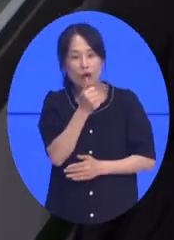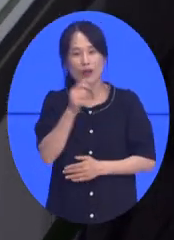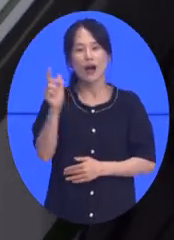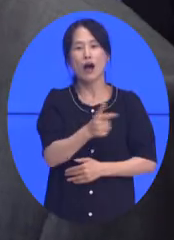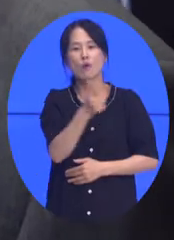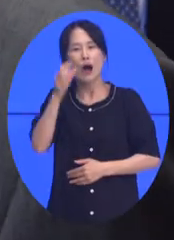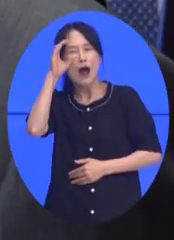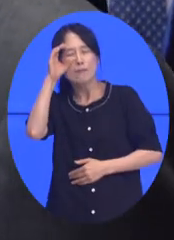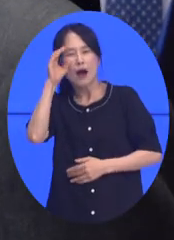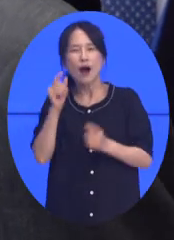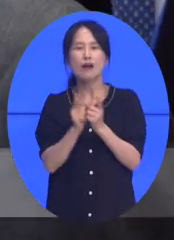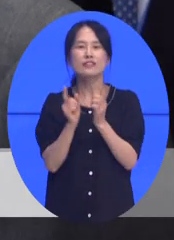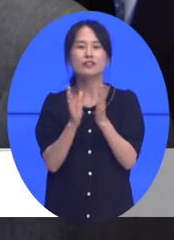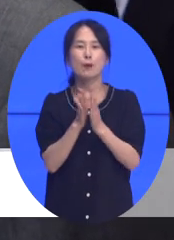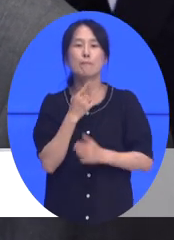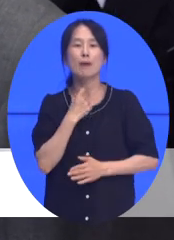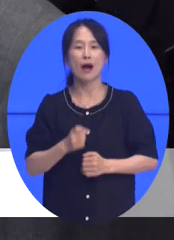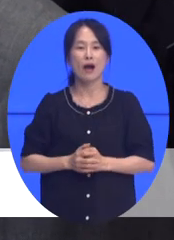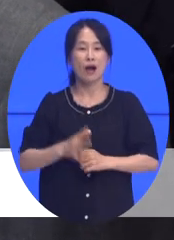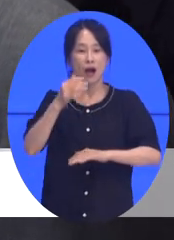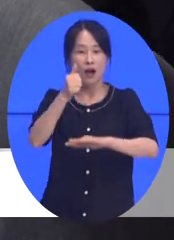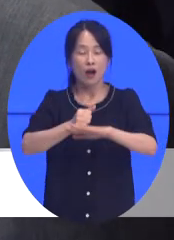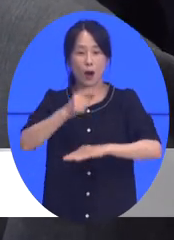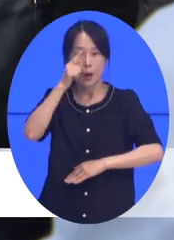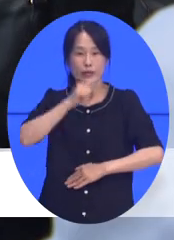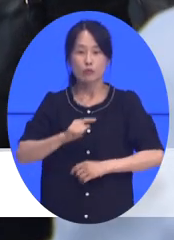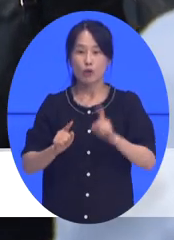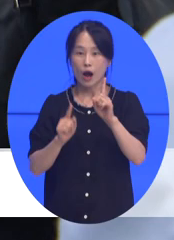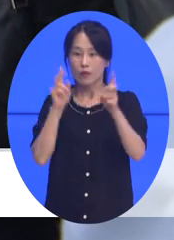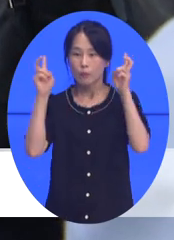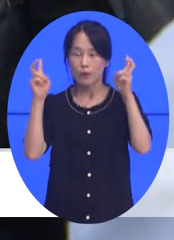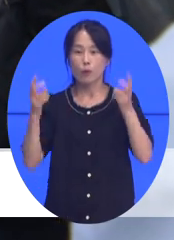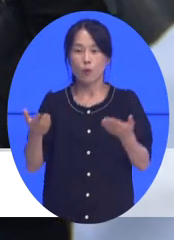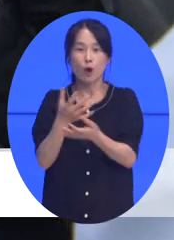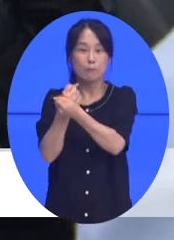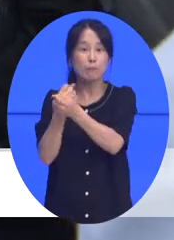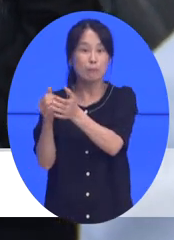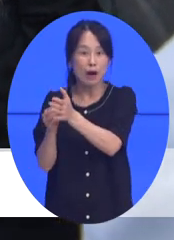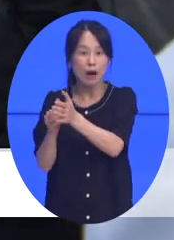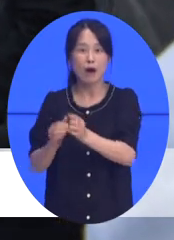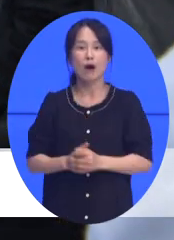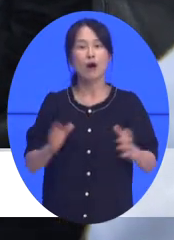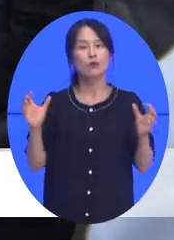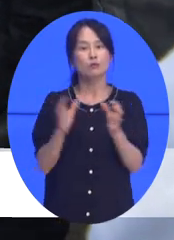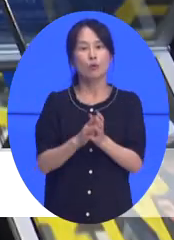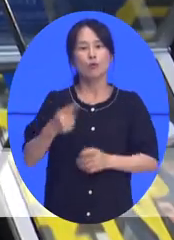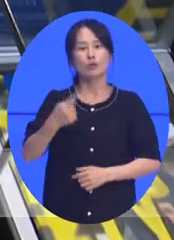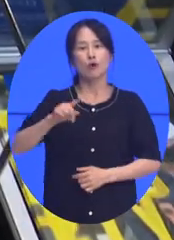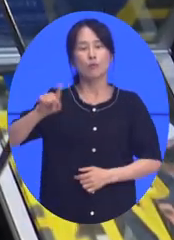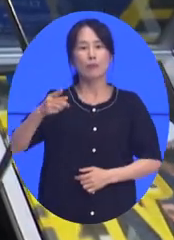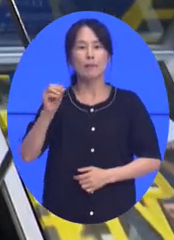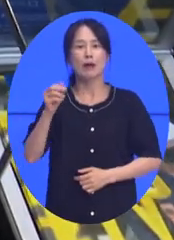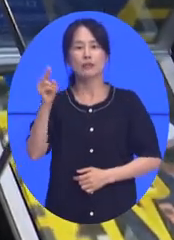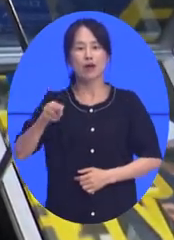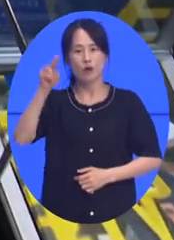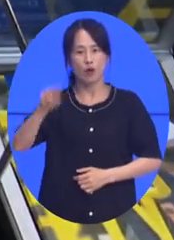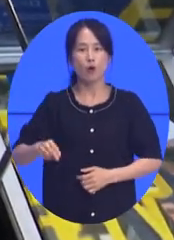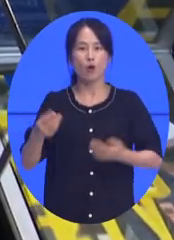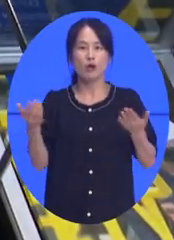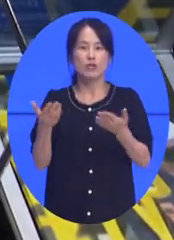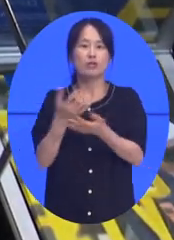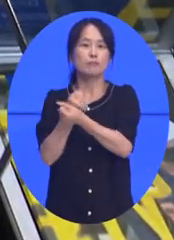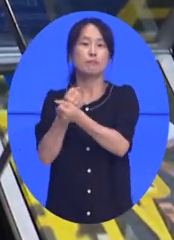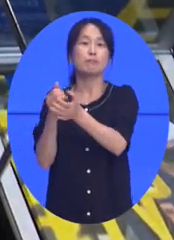영업사원으로 나서기도 했습니다. 그 결과 태국의 한 기업과 업무 협약을 체결하는 등총 1,100만 달러 규모의